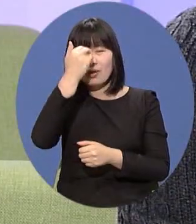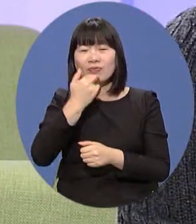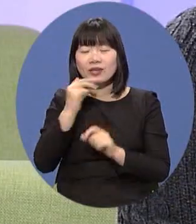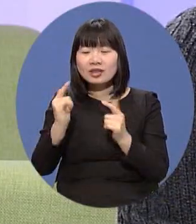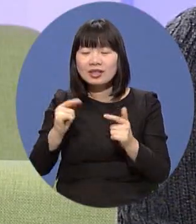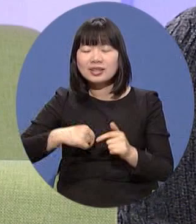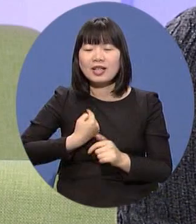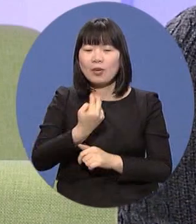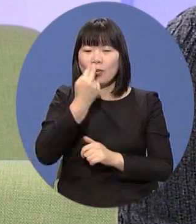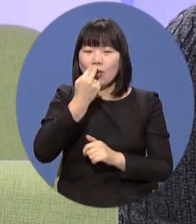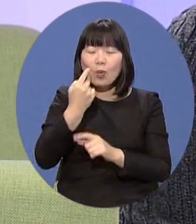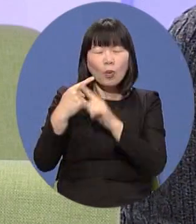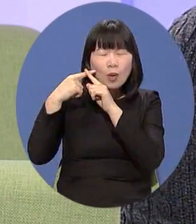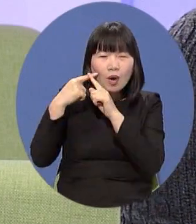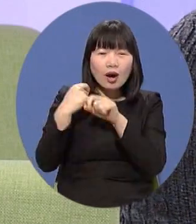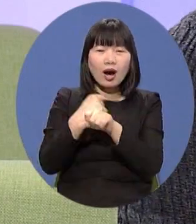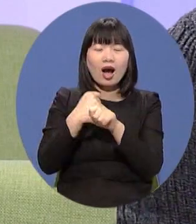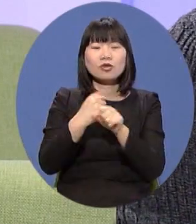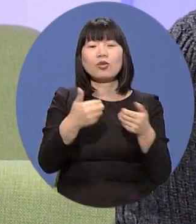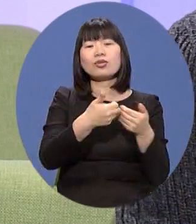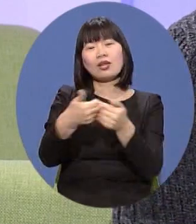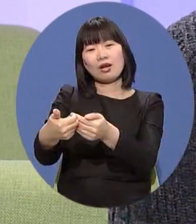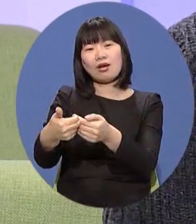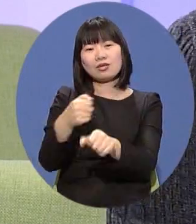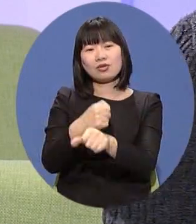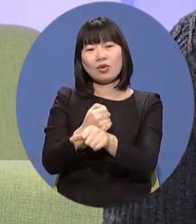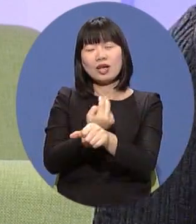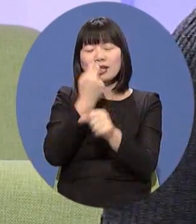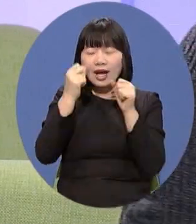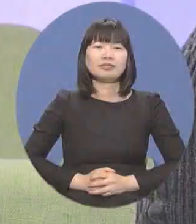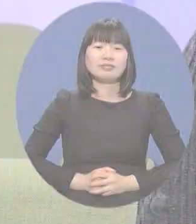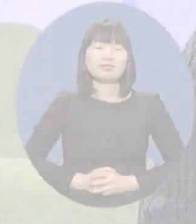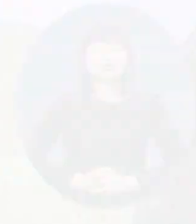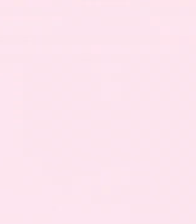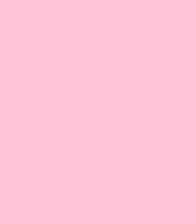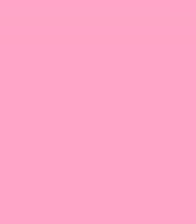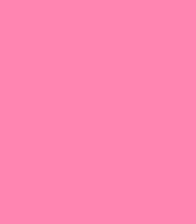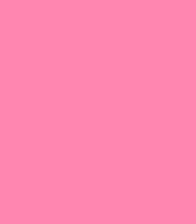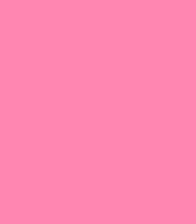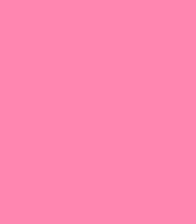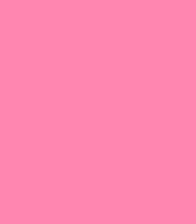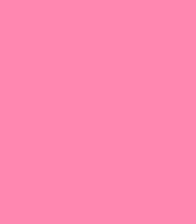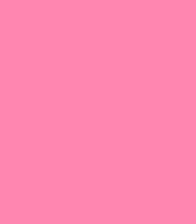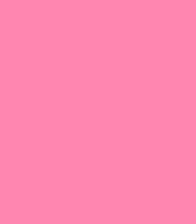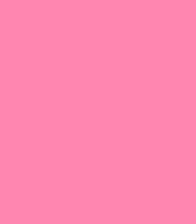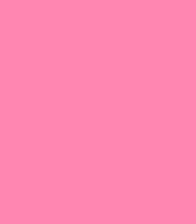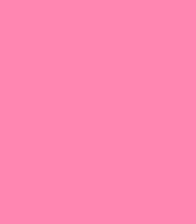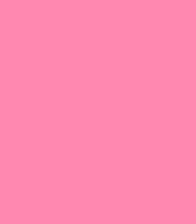자기 목숨을 걸고 대항을 한다라고 생각하시는 거예요.